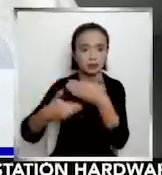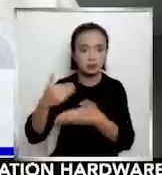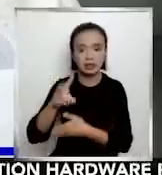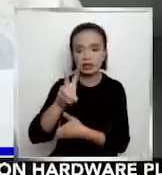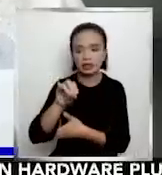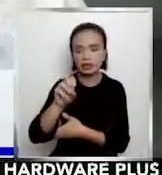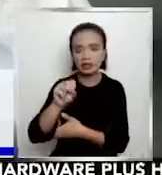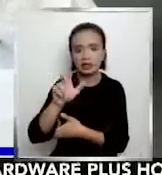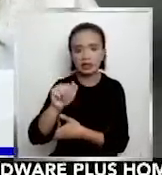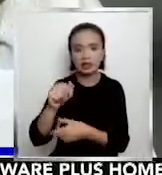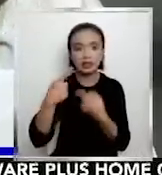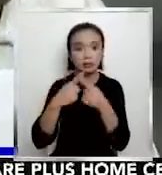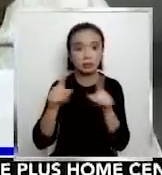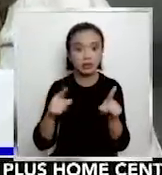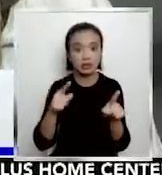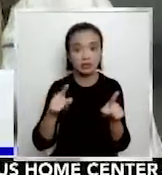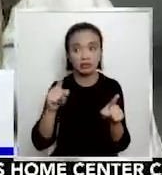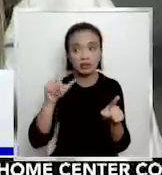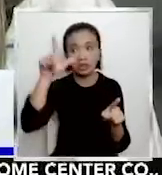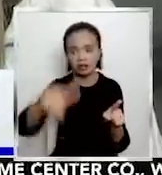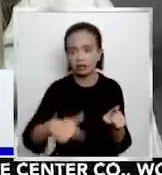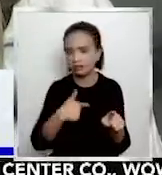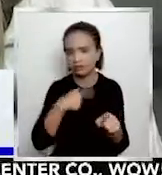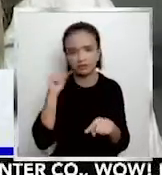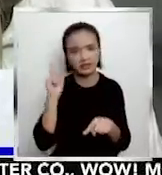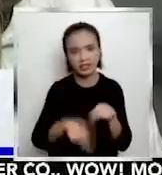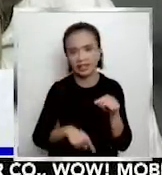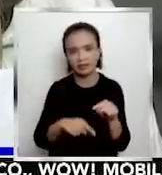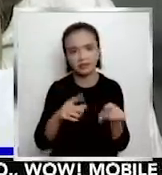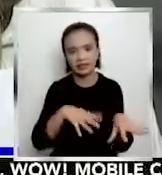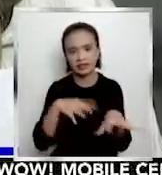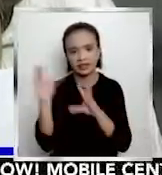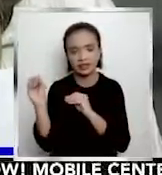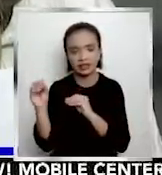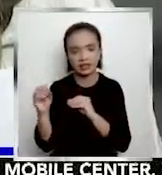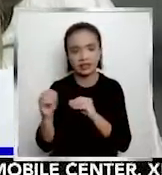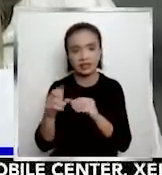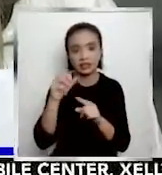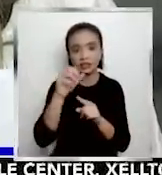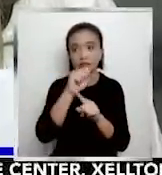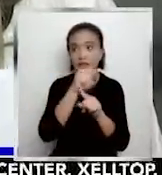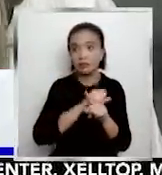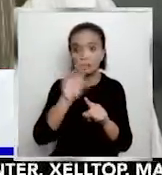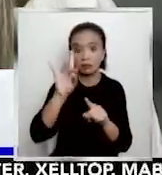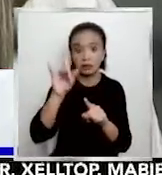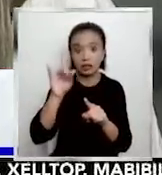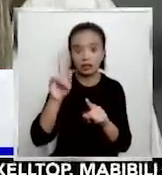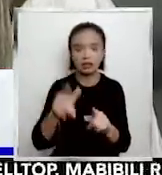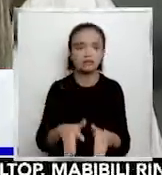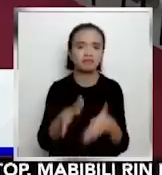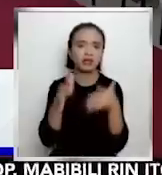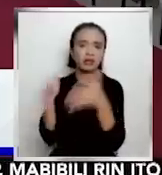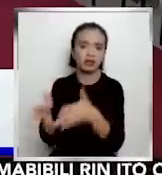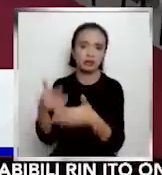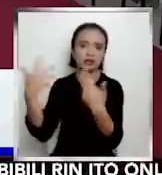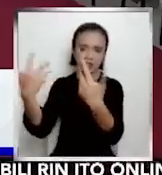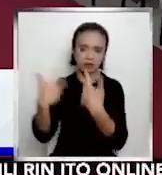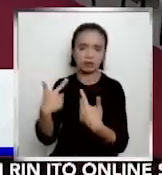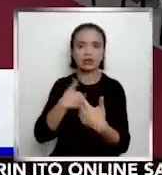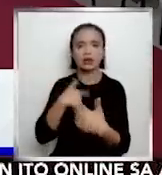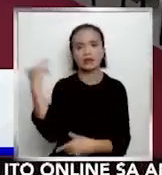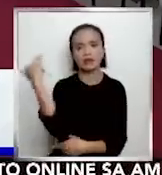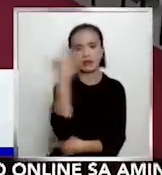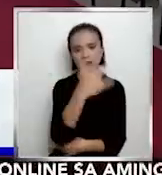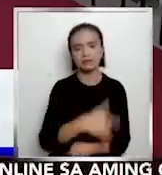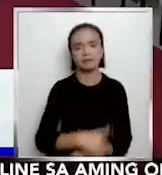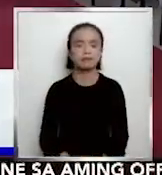ako makakaalis. Na-offload ako sa airport by September 18, 2022. Ang mga